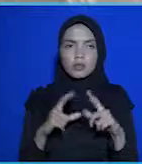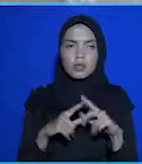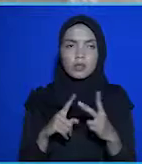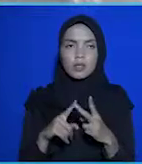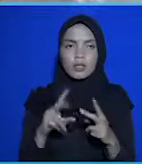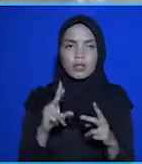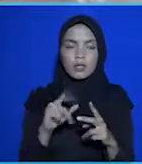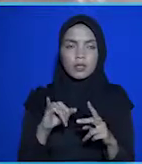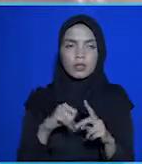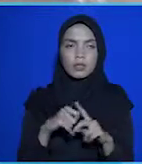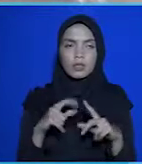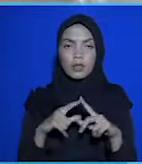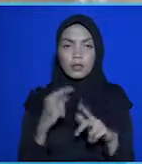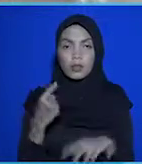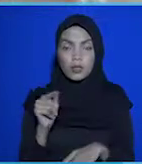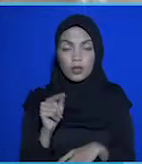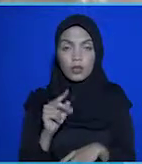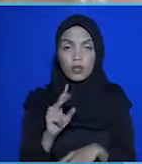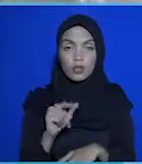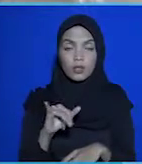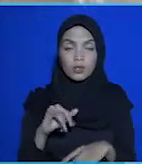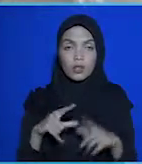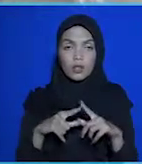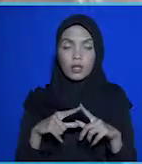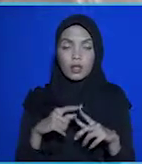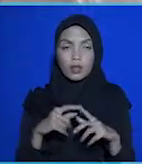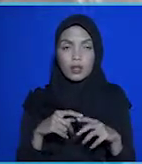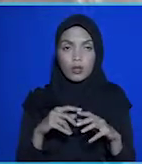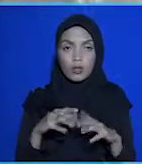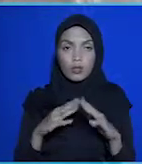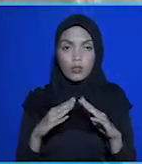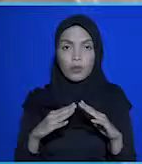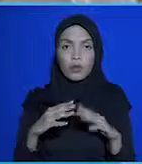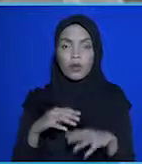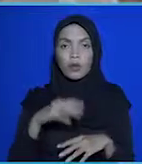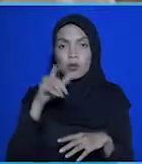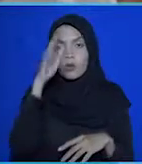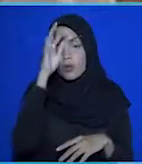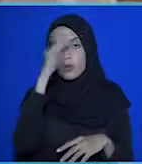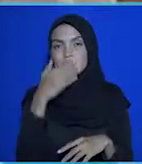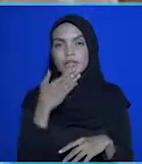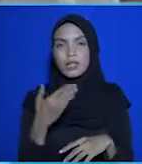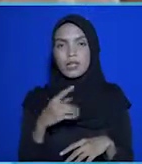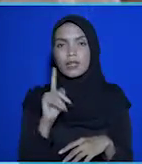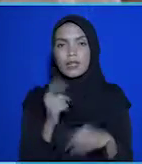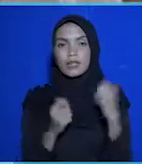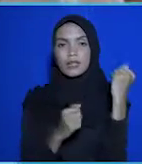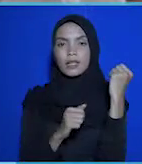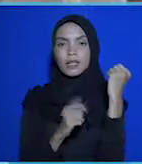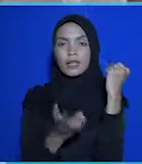Rika. Betul, ini serius. Risa itu rumah instan sederhana sehat. Rika itu rumah instan dari kayu. Jadi